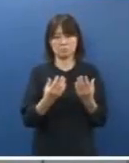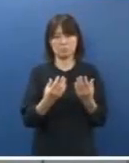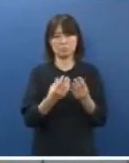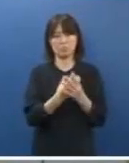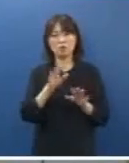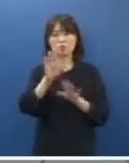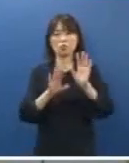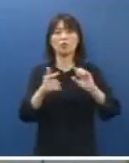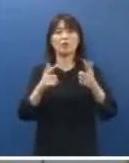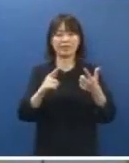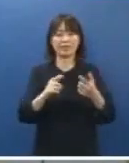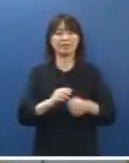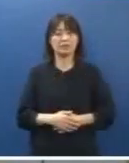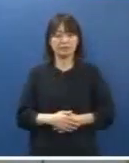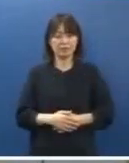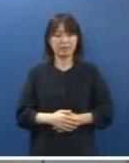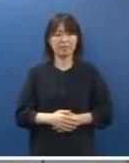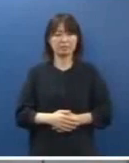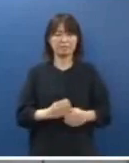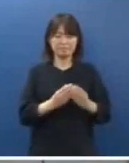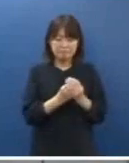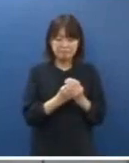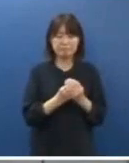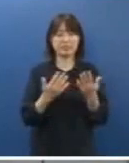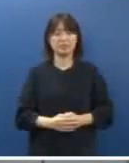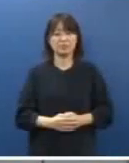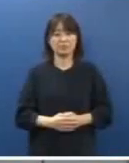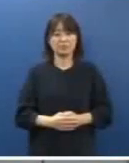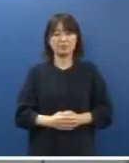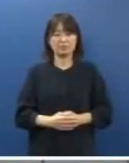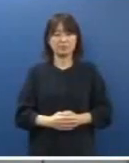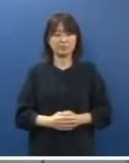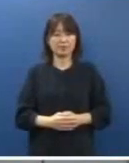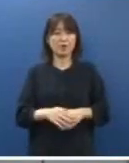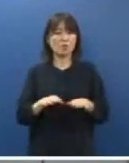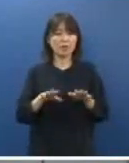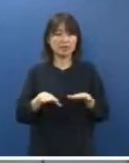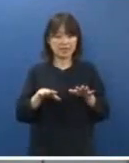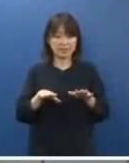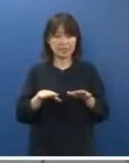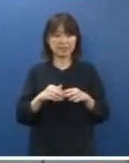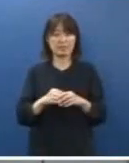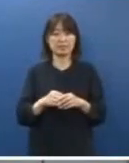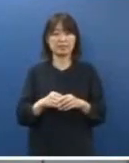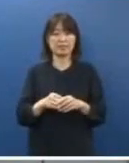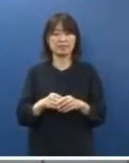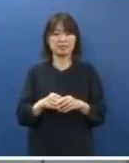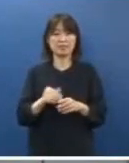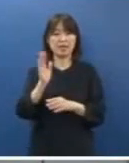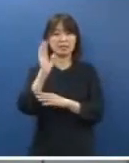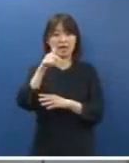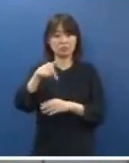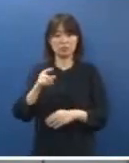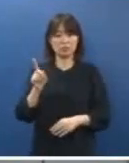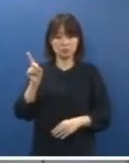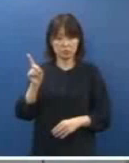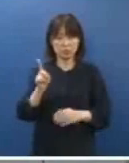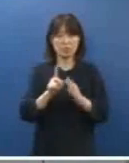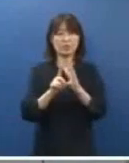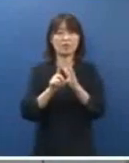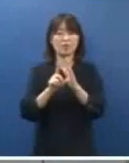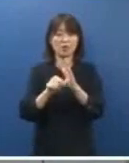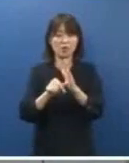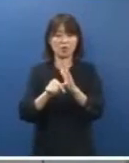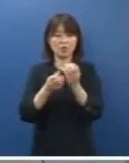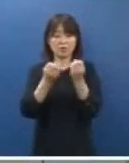傾向ではないのではないかとも思われるわけであります。で、この度政府の方でもこの